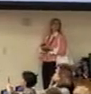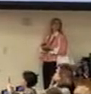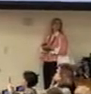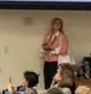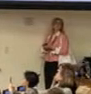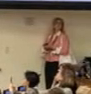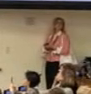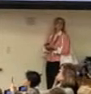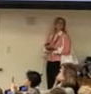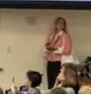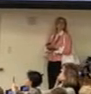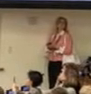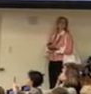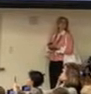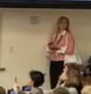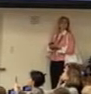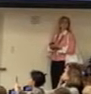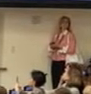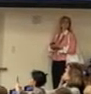Ensemble, c'est possible